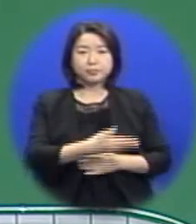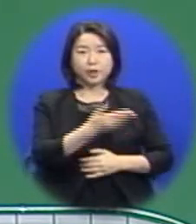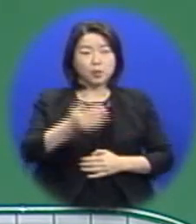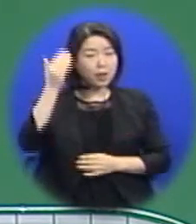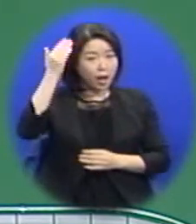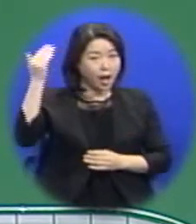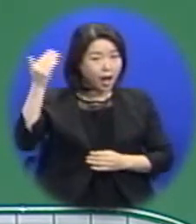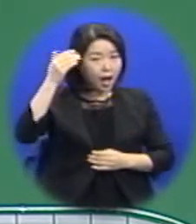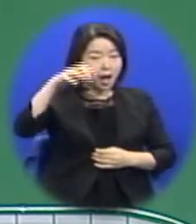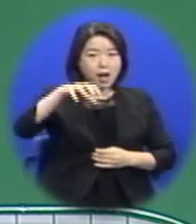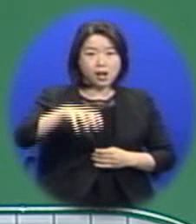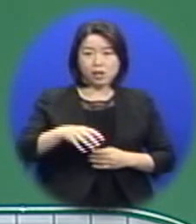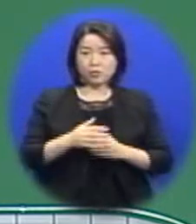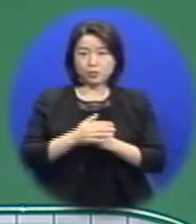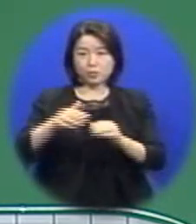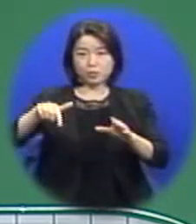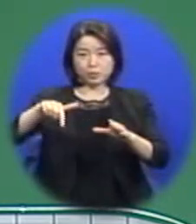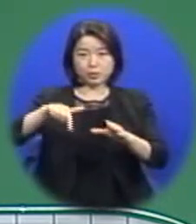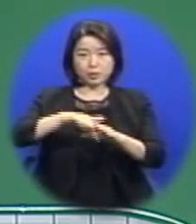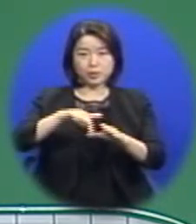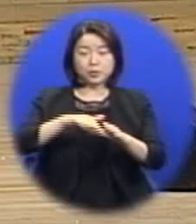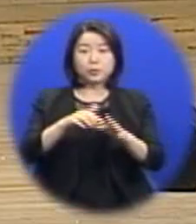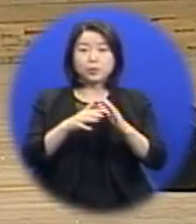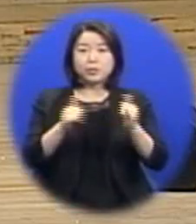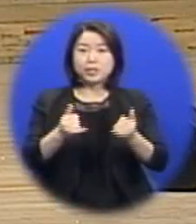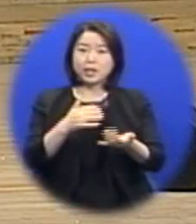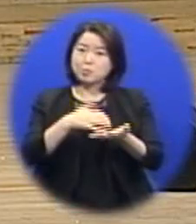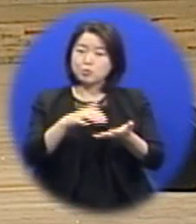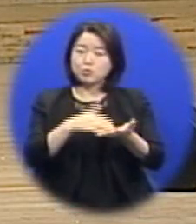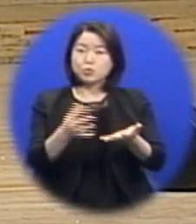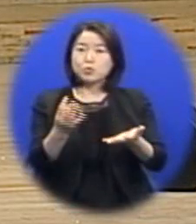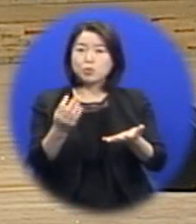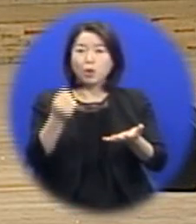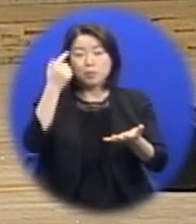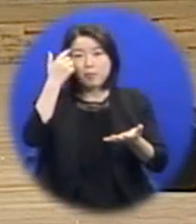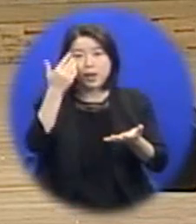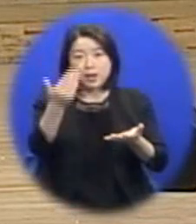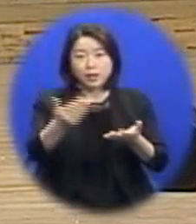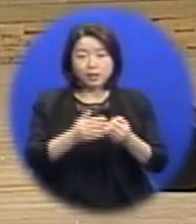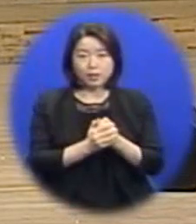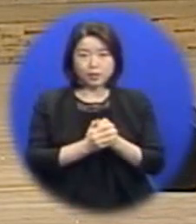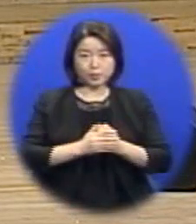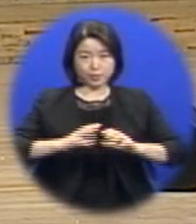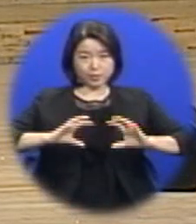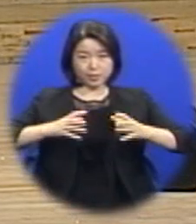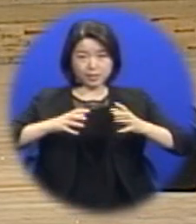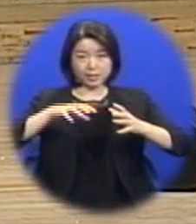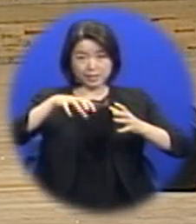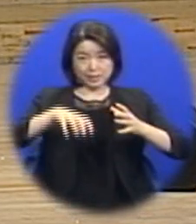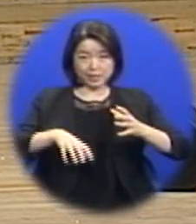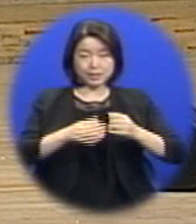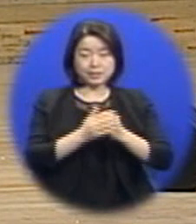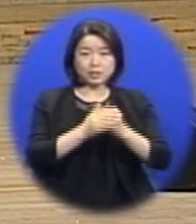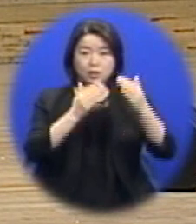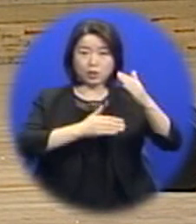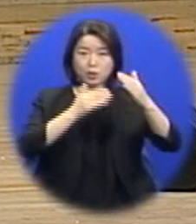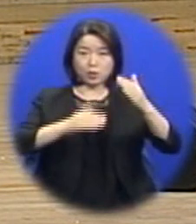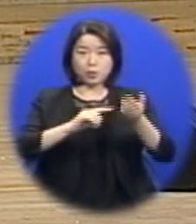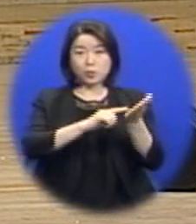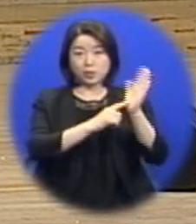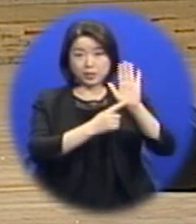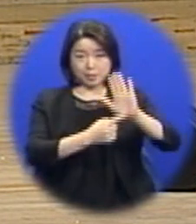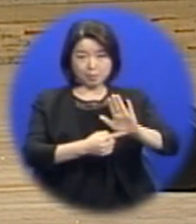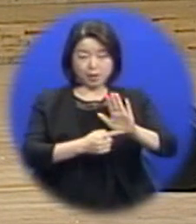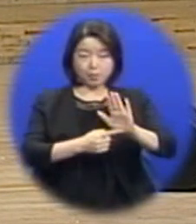기독교인이 대략 어느 정도 있을까요? 국가가, 정부가 공식적으로 발표한